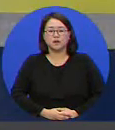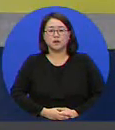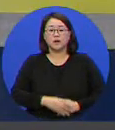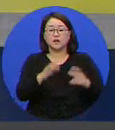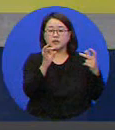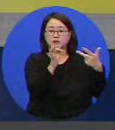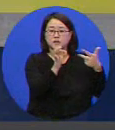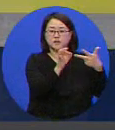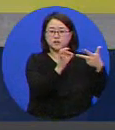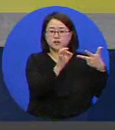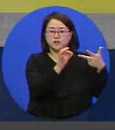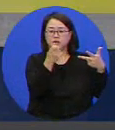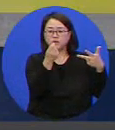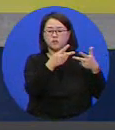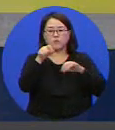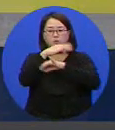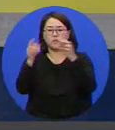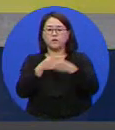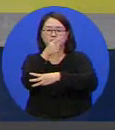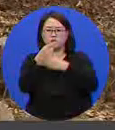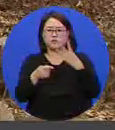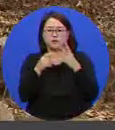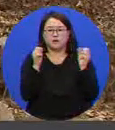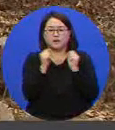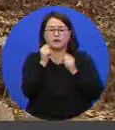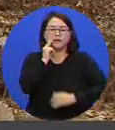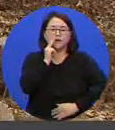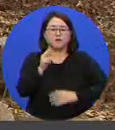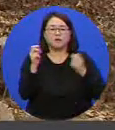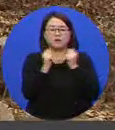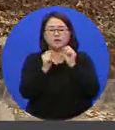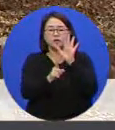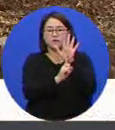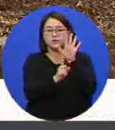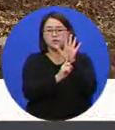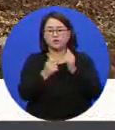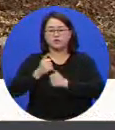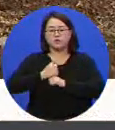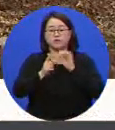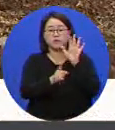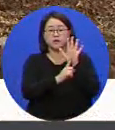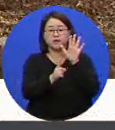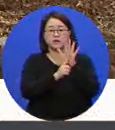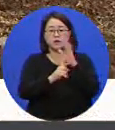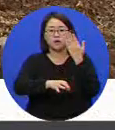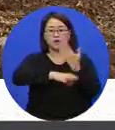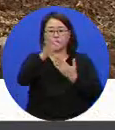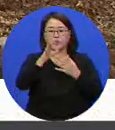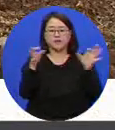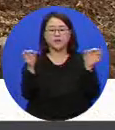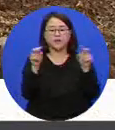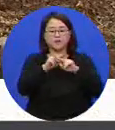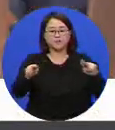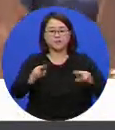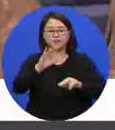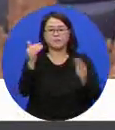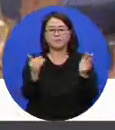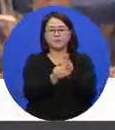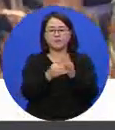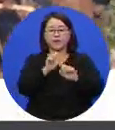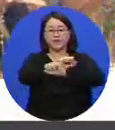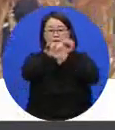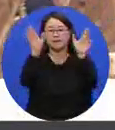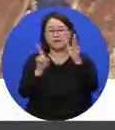진안과 완주에 내려졌던 한파주의보는 오전 10시 반에 모두 해제됐습니다. 낮 동안에는 맑은 가운데 기온도 빠르게